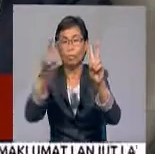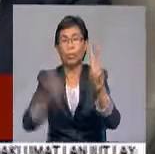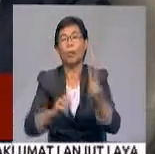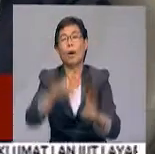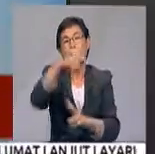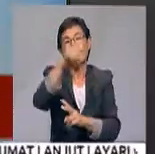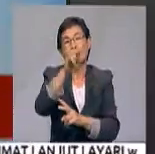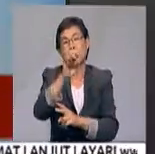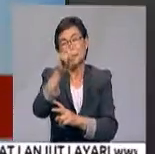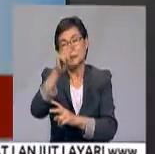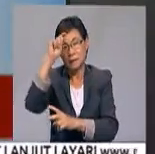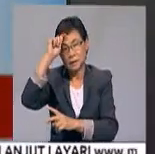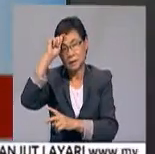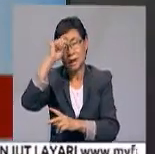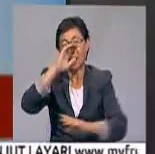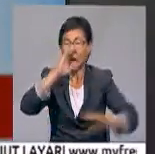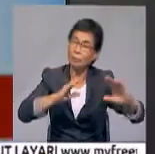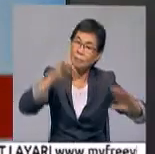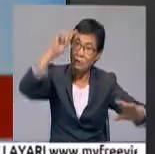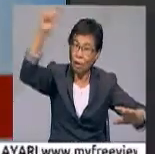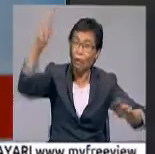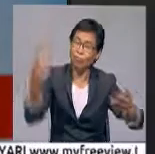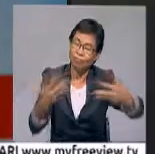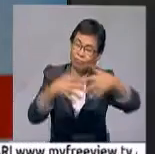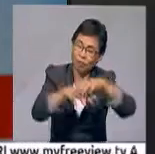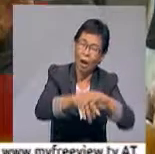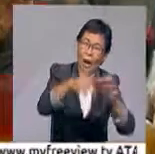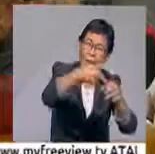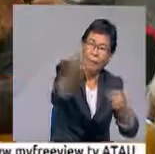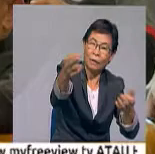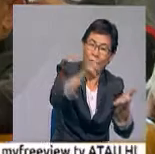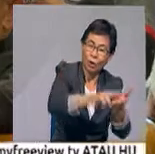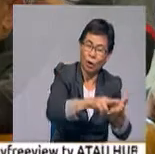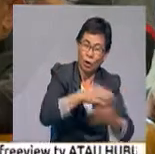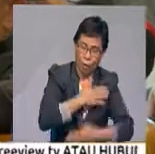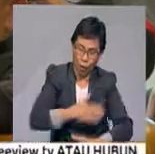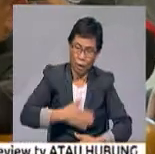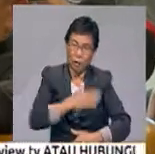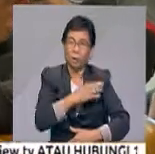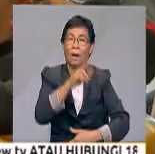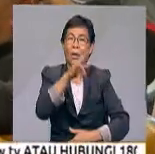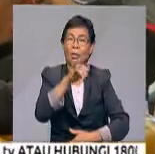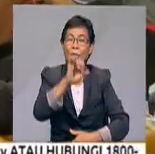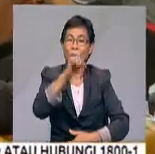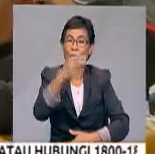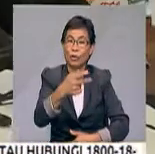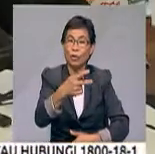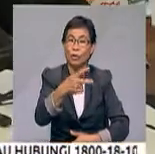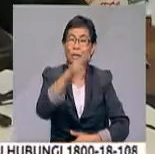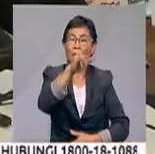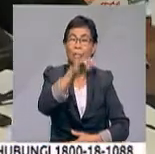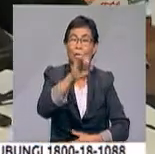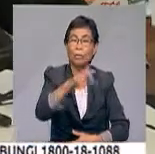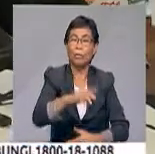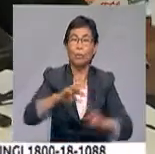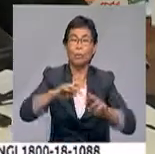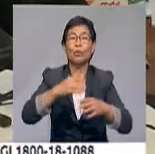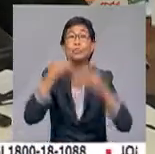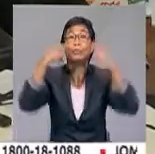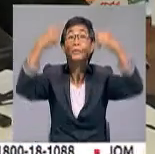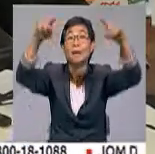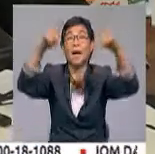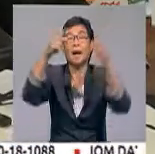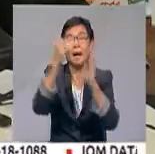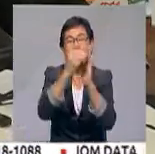Terengganu 2019 telah berkolaborasi bersama Padi Record Entertainment serta Risk Management untuk merealisasikan acara tersebut